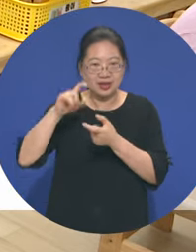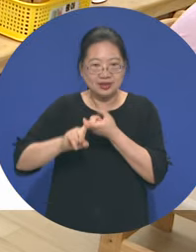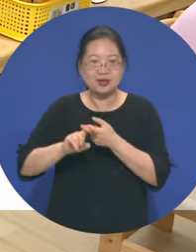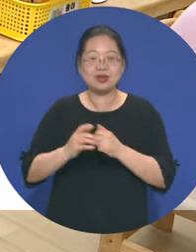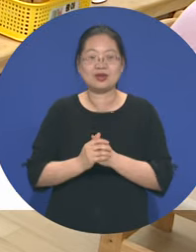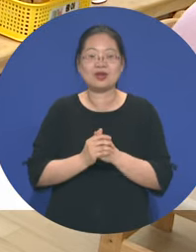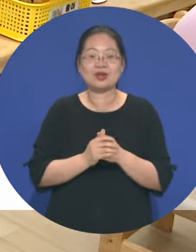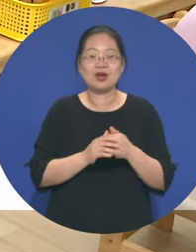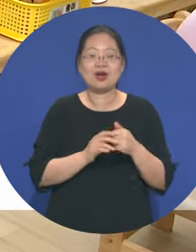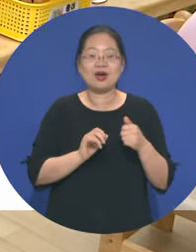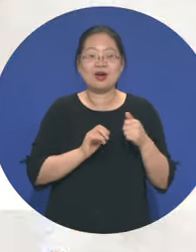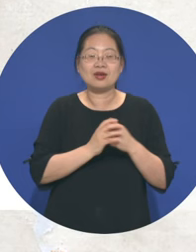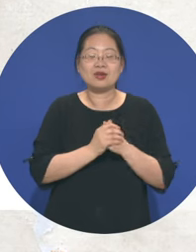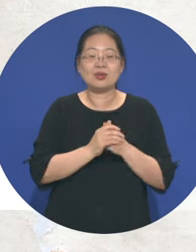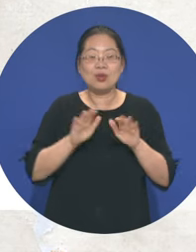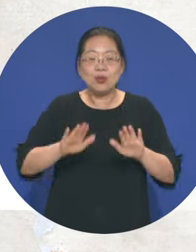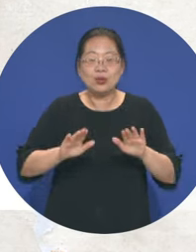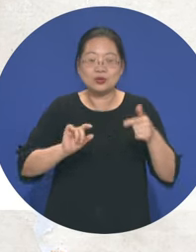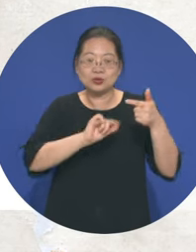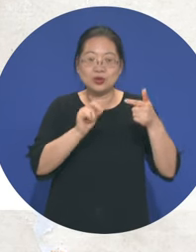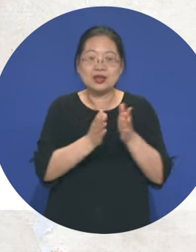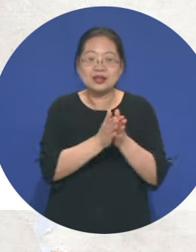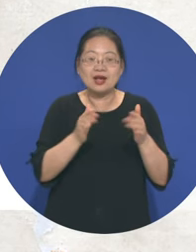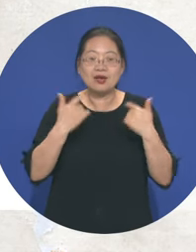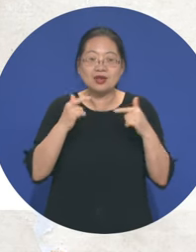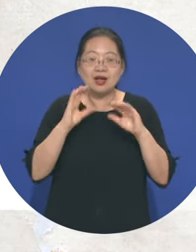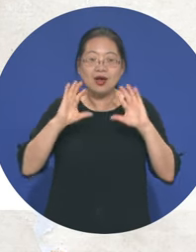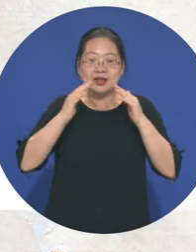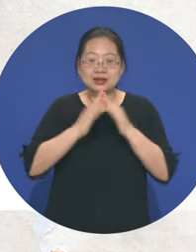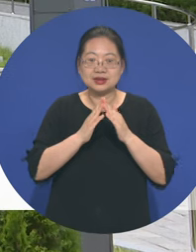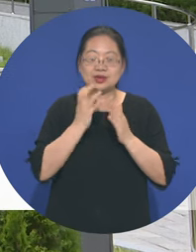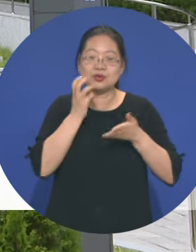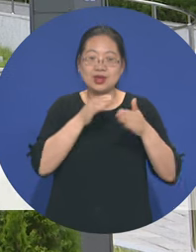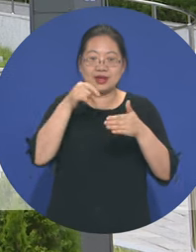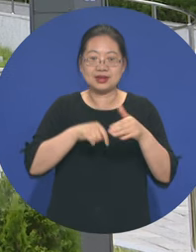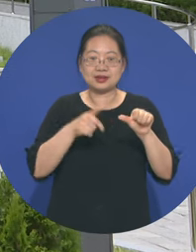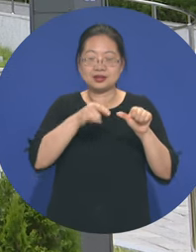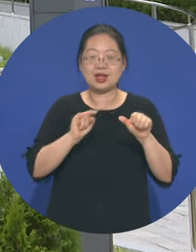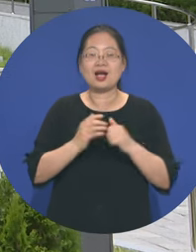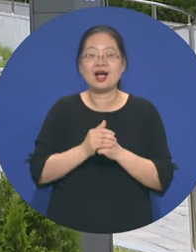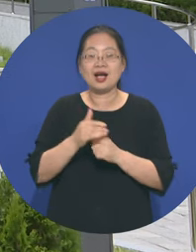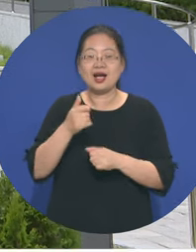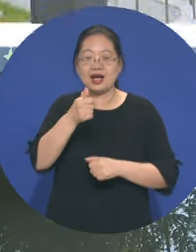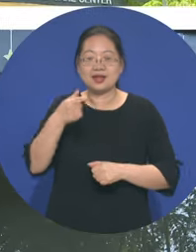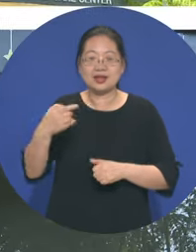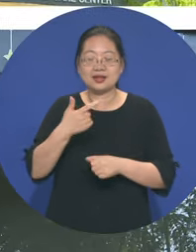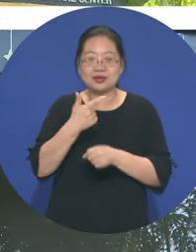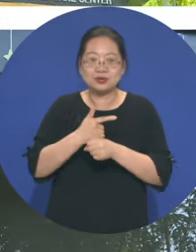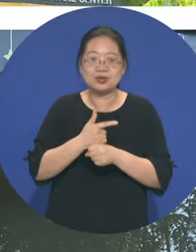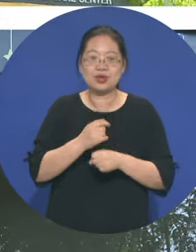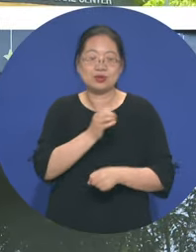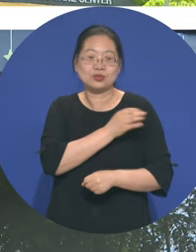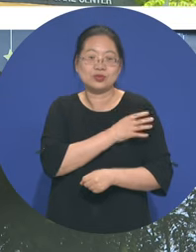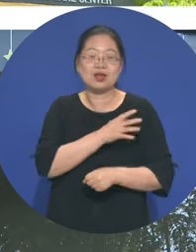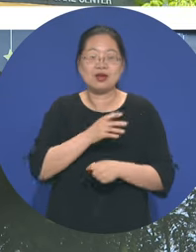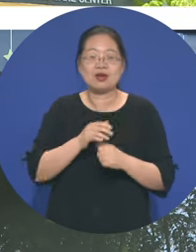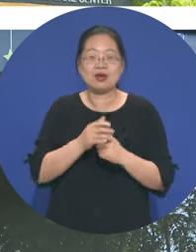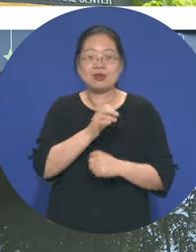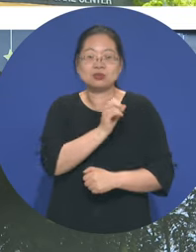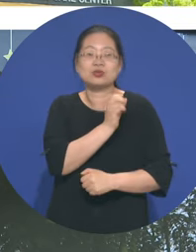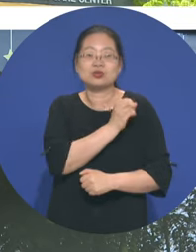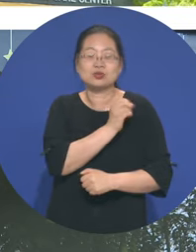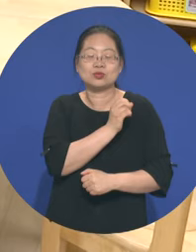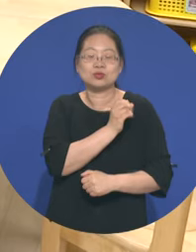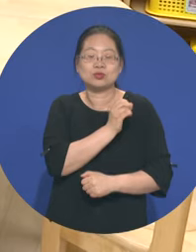6월 운영을 시작한 언제나 어린 집은 돈의 총 다섯 곳 하남과 남양주 부천 김포 2천에 위치해 있는데